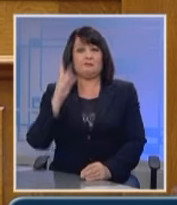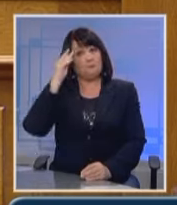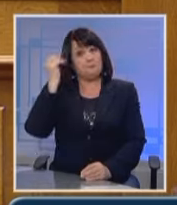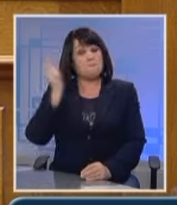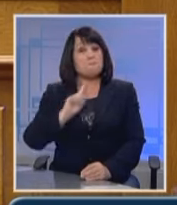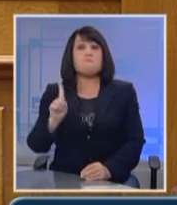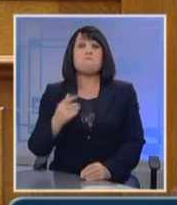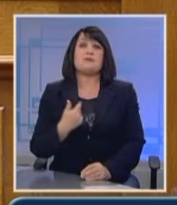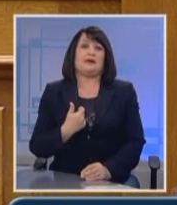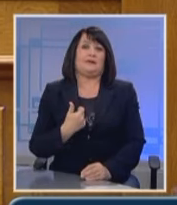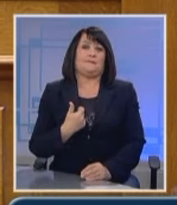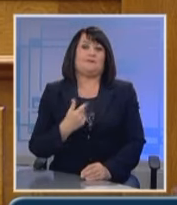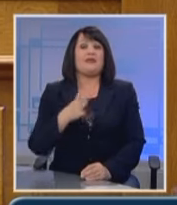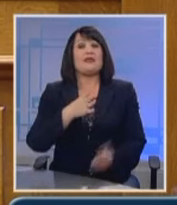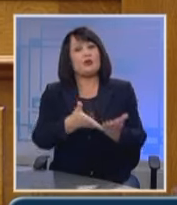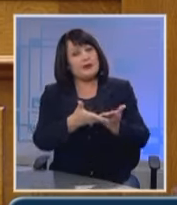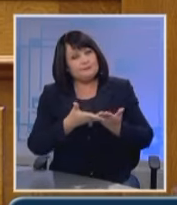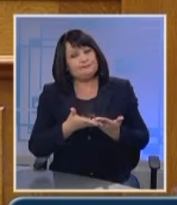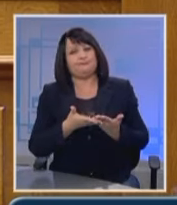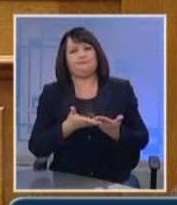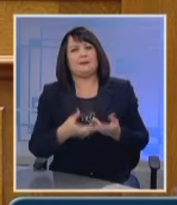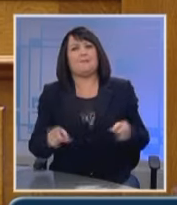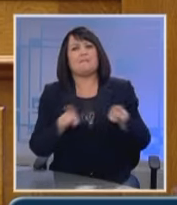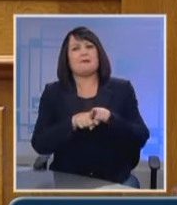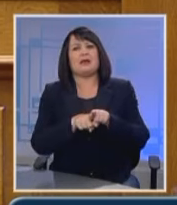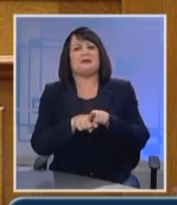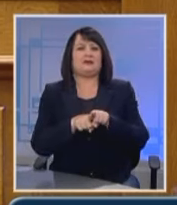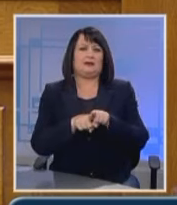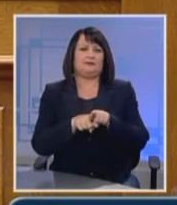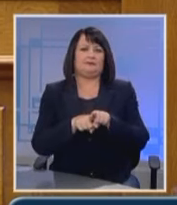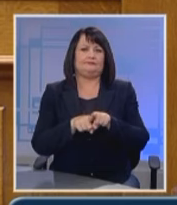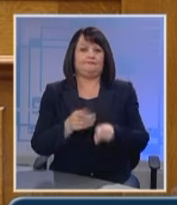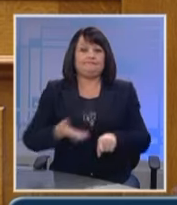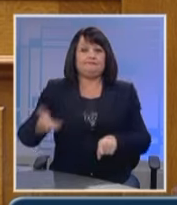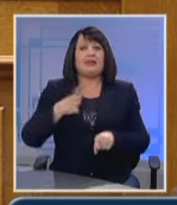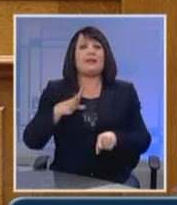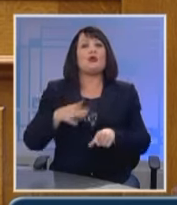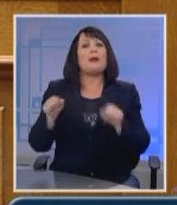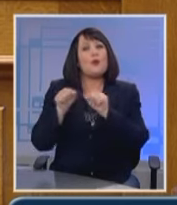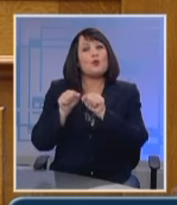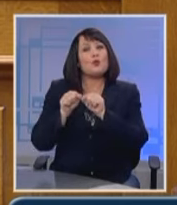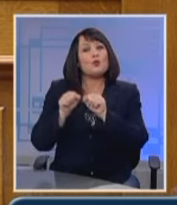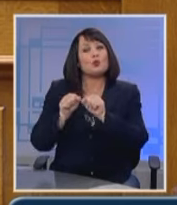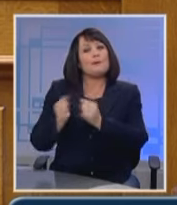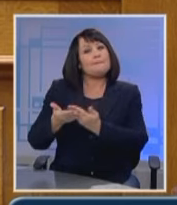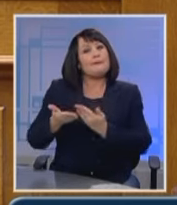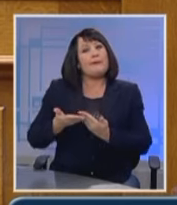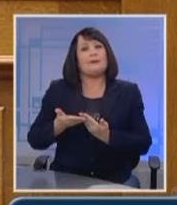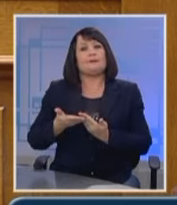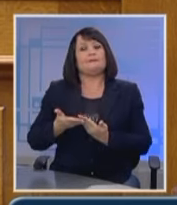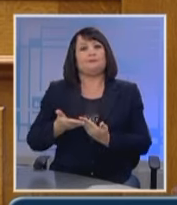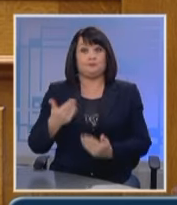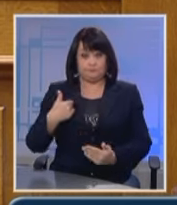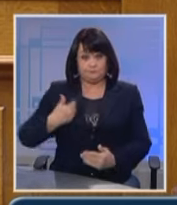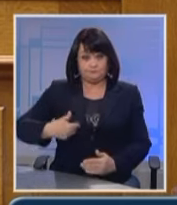ξεχάσετε. Σας θέλουμε μαζί μας, σας θέλουμε κοντά μας, σας θέλουμε δίπλα μας, έτσι ώστε να